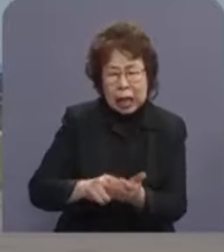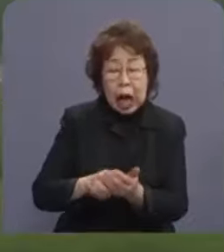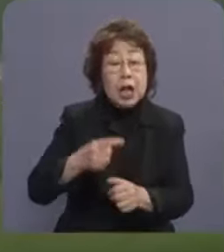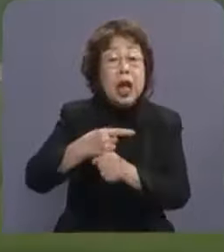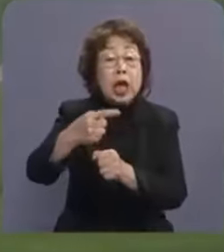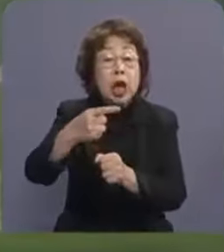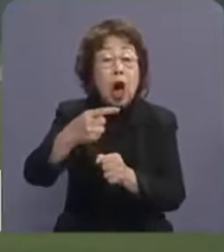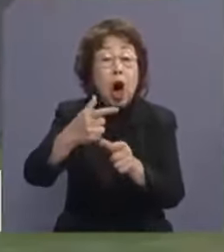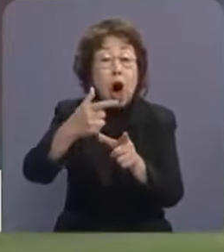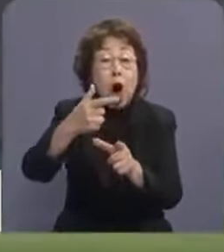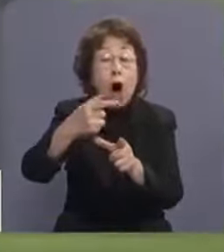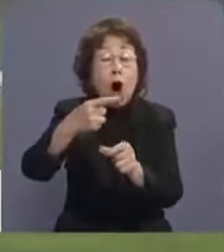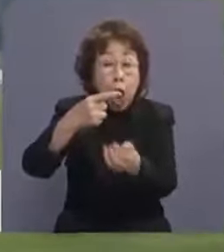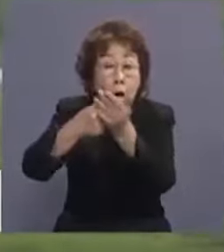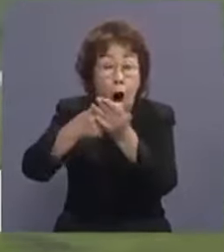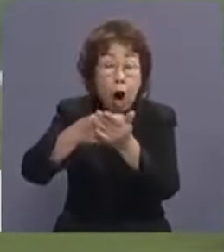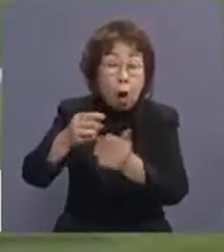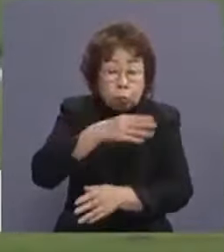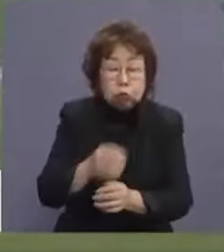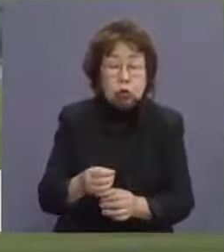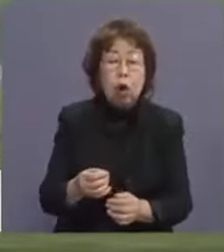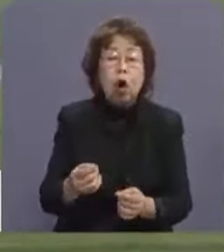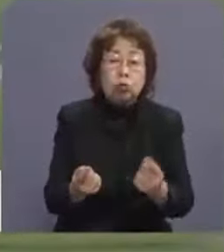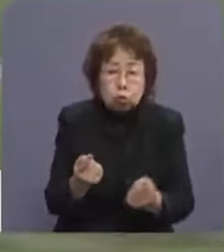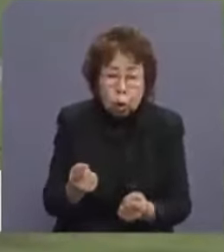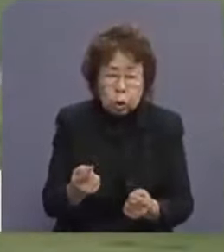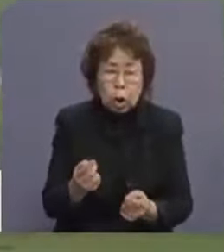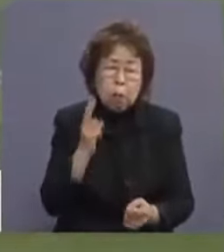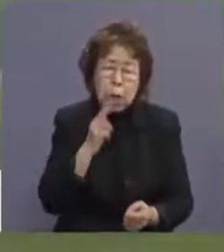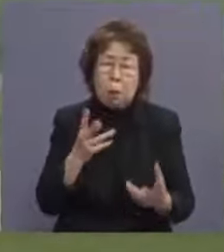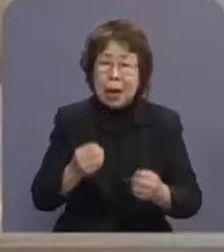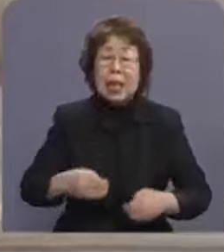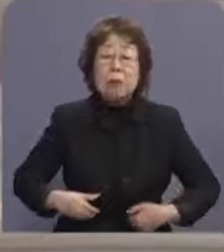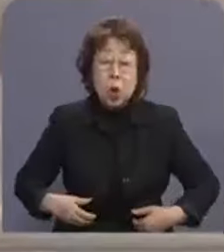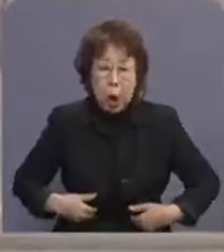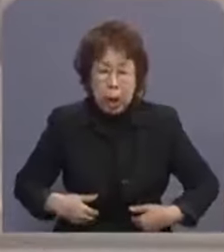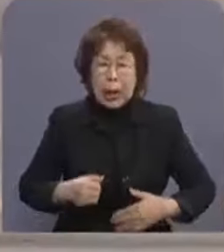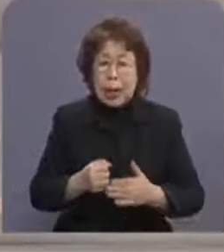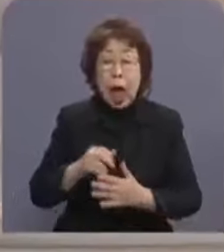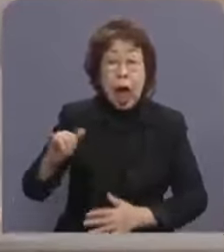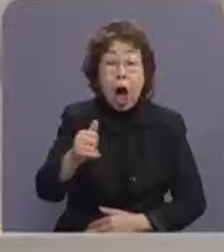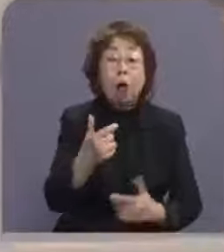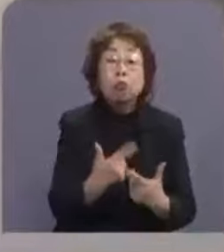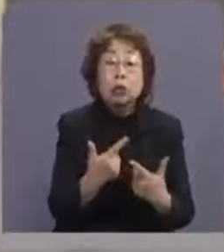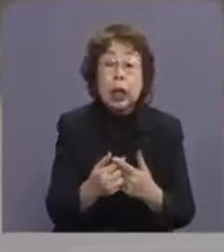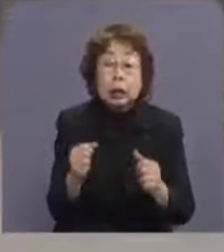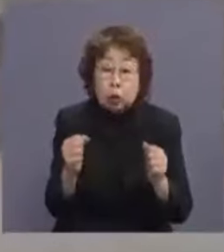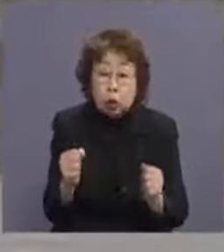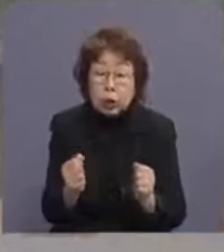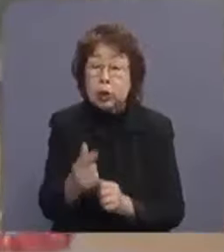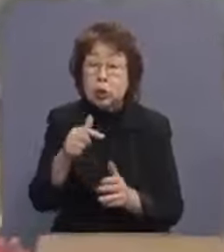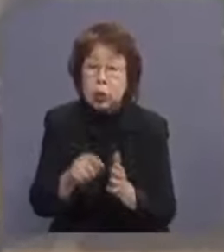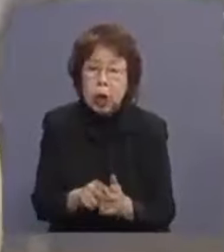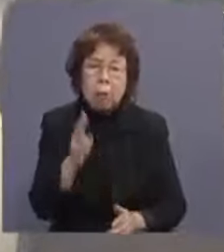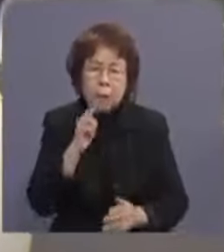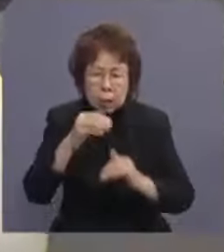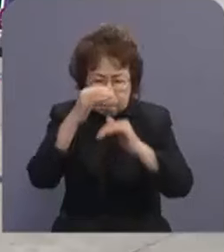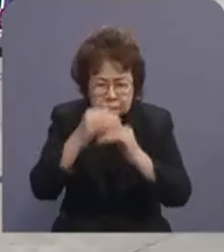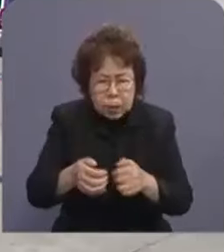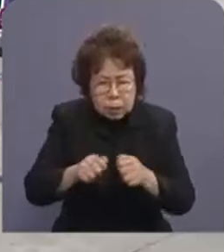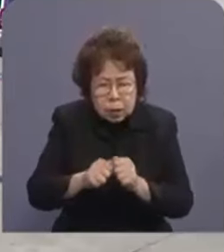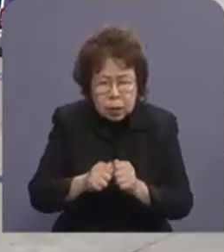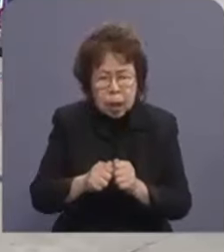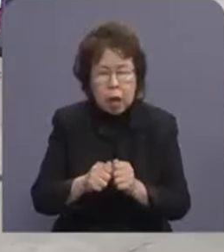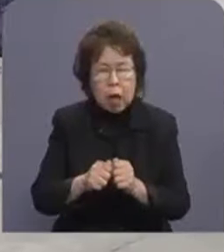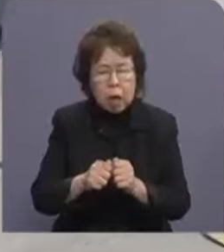내년 초부터 에어부산에 대한 구조 조정 가능성도 예견되고 있는만큼 에어부산 존치를 위한 정교한 전략이 더